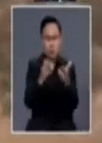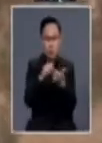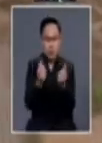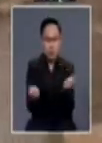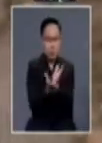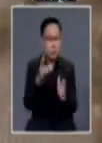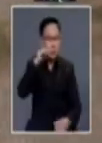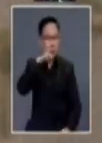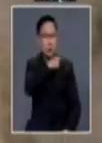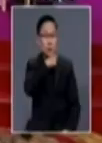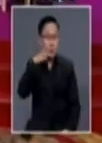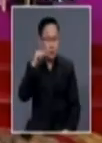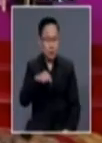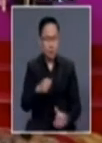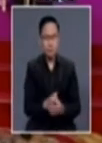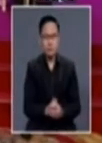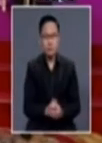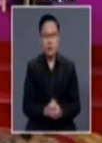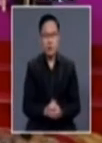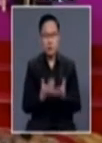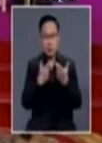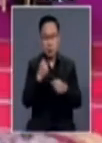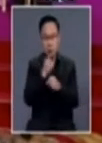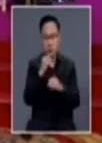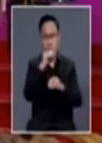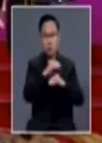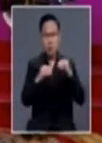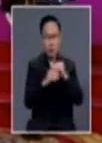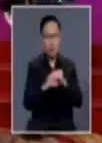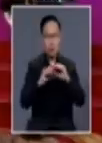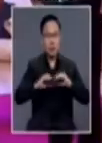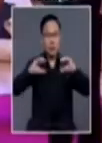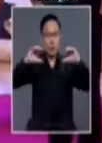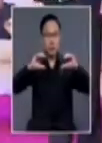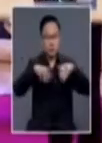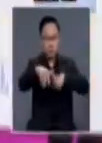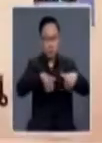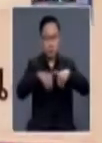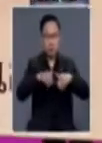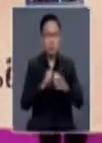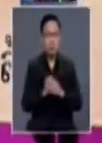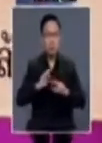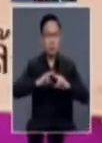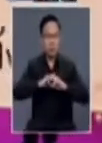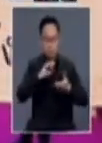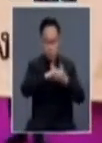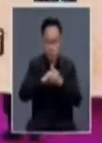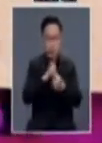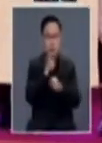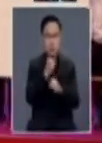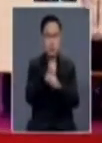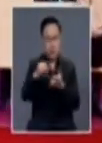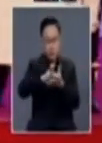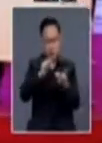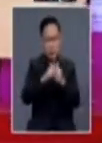จะเกิดขึ้นนอกจากนั้นยังได้ดำเนินโครงการราดลัดลุ่มใจช่วยภัยแล้งซึ่งเป็นโครงการช่วยเหลือผู้ประสบภั